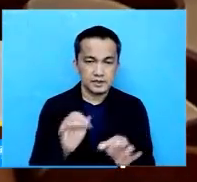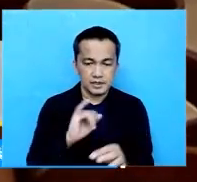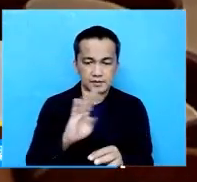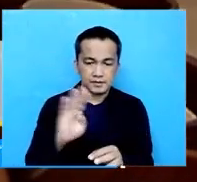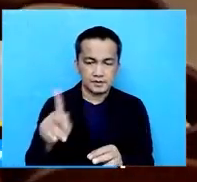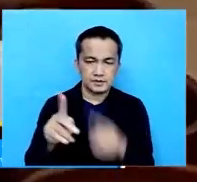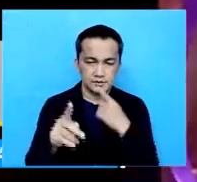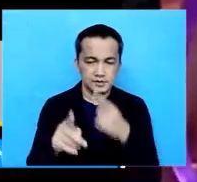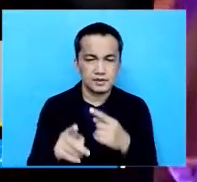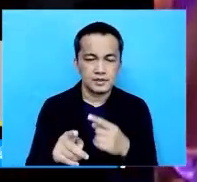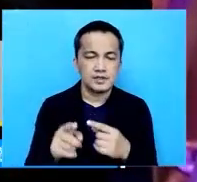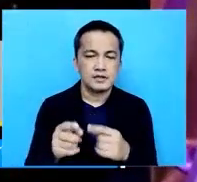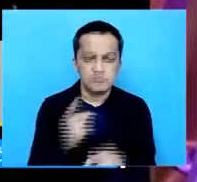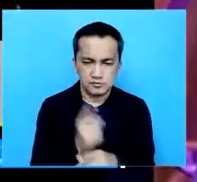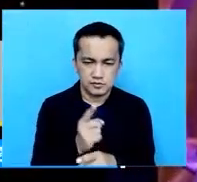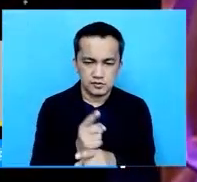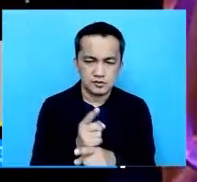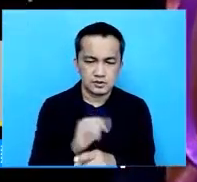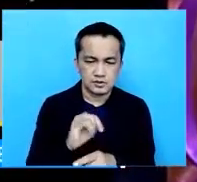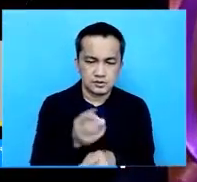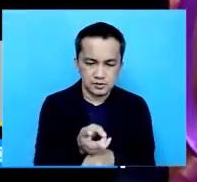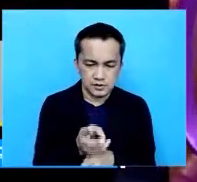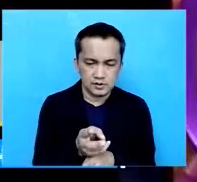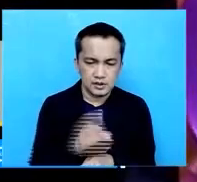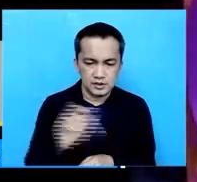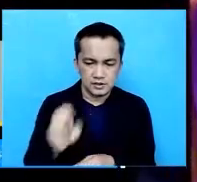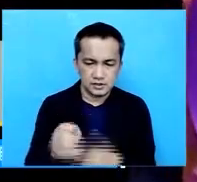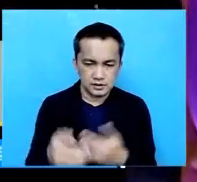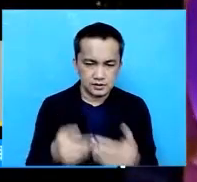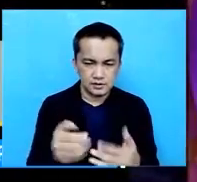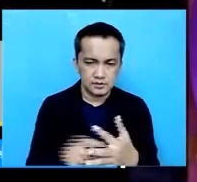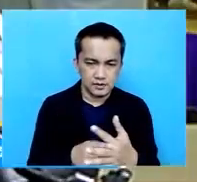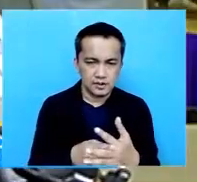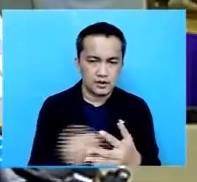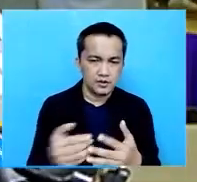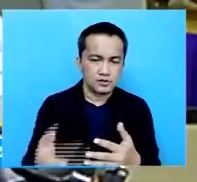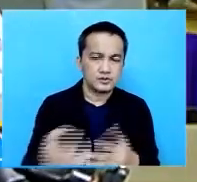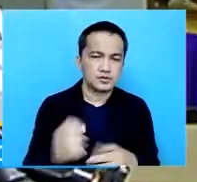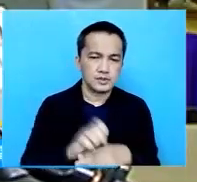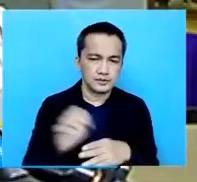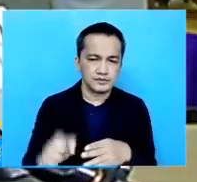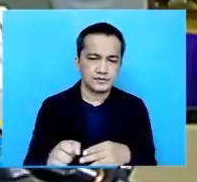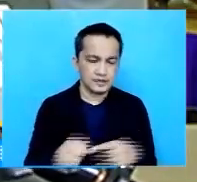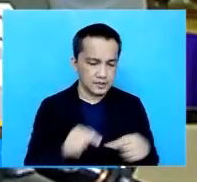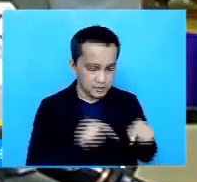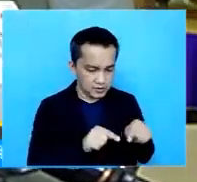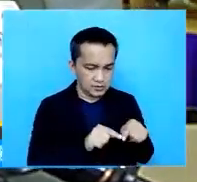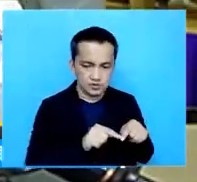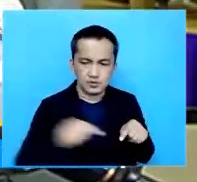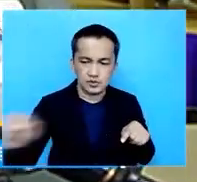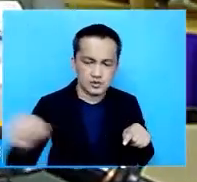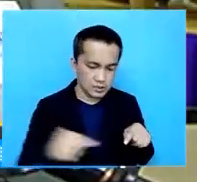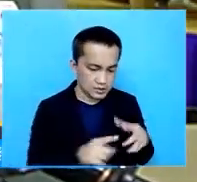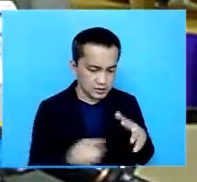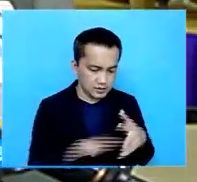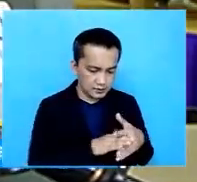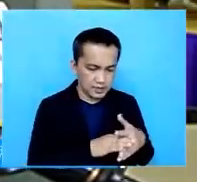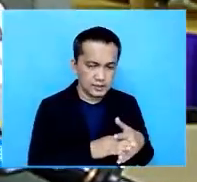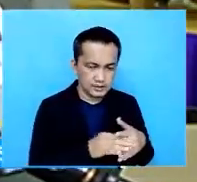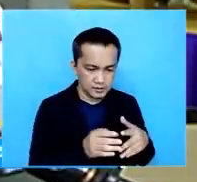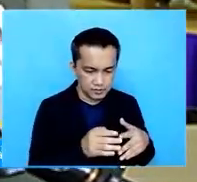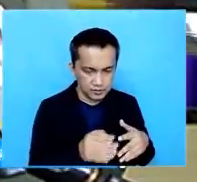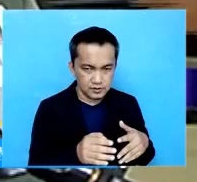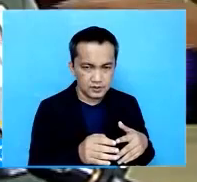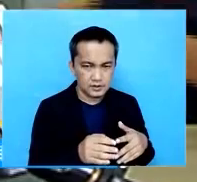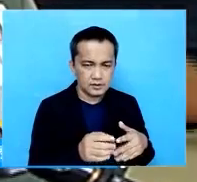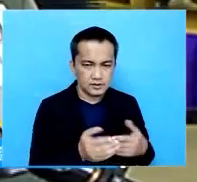abogado ang bawat kaso mula sa simula hanggang sa matapos ito. End to end. So from the time na i-file yung case or to